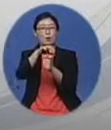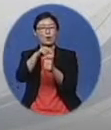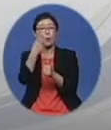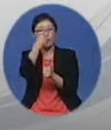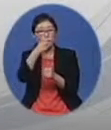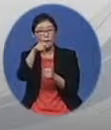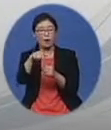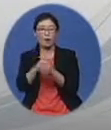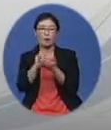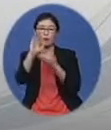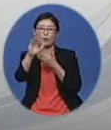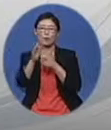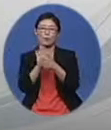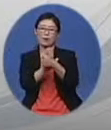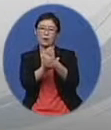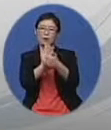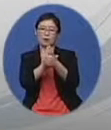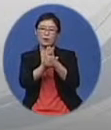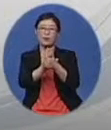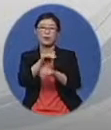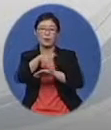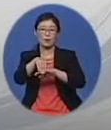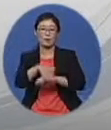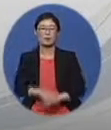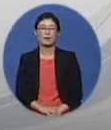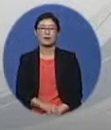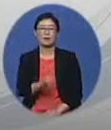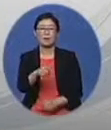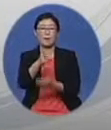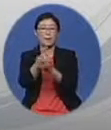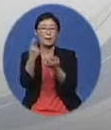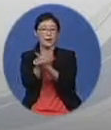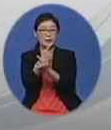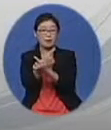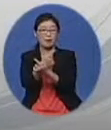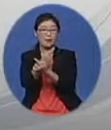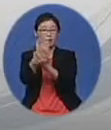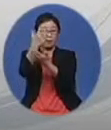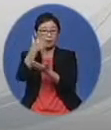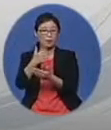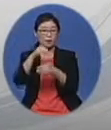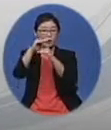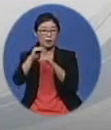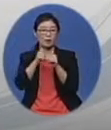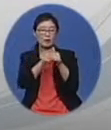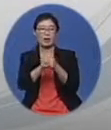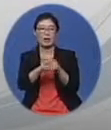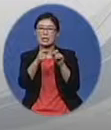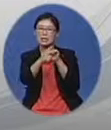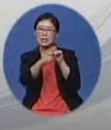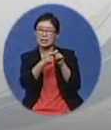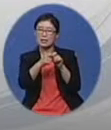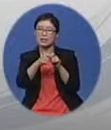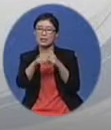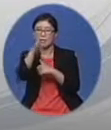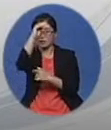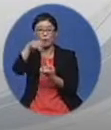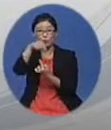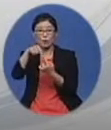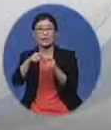종합적으로 사후 지원할 예정입니다. 이번 개정안을 통해 일부 지자체에서 시범 운영 중이었던 쉼터는 모든